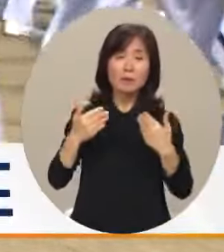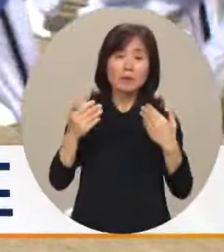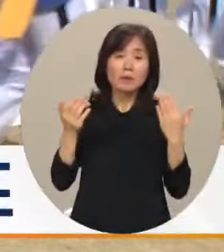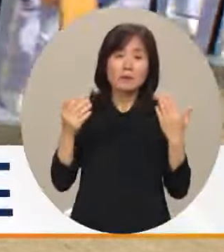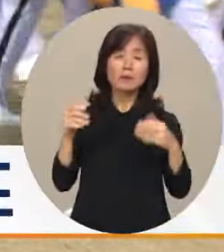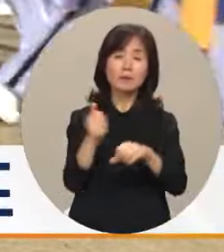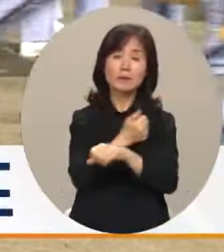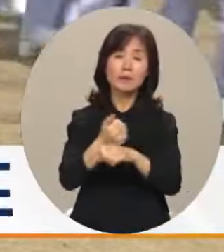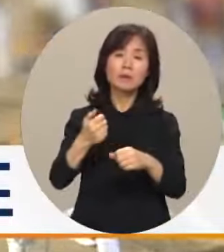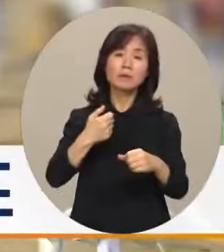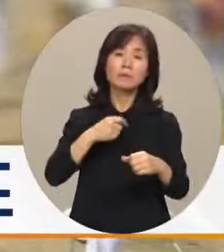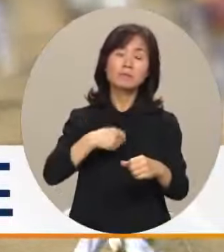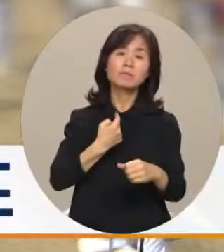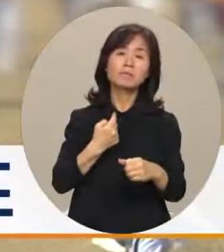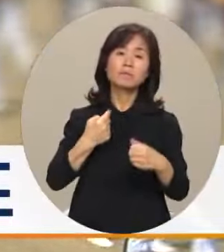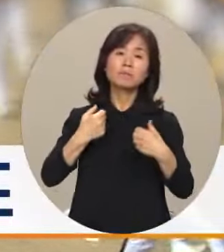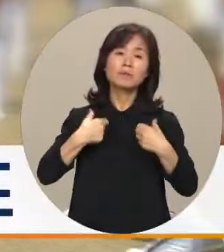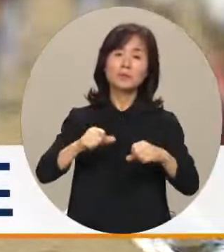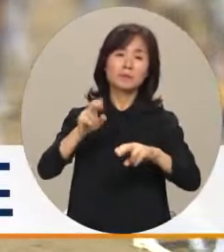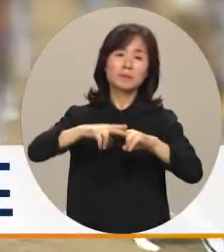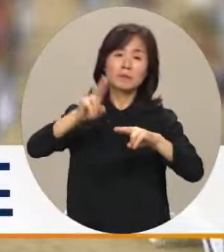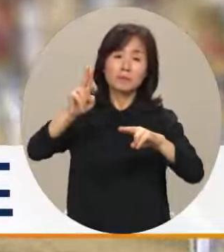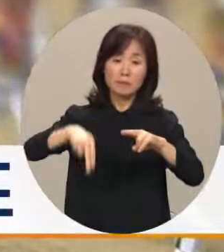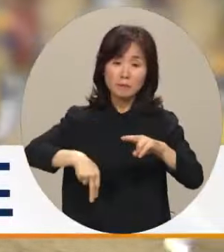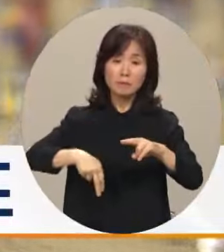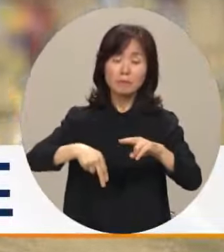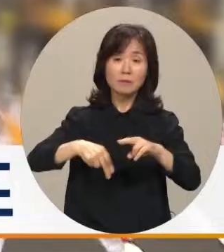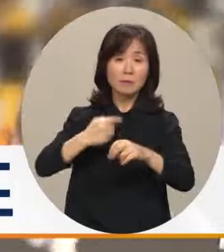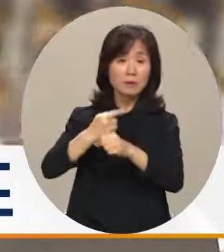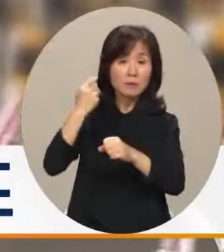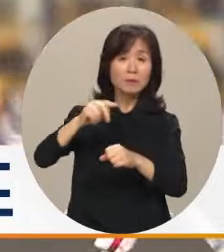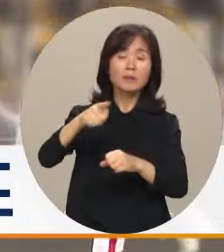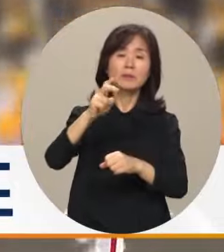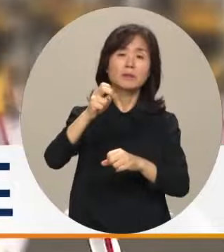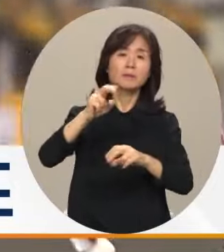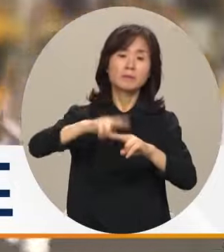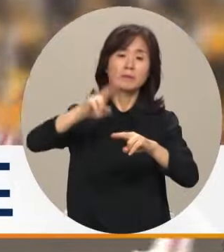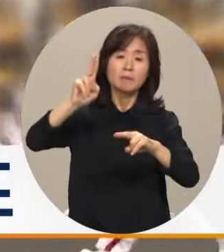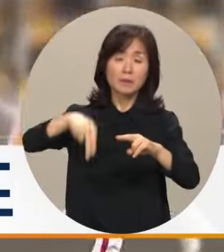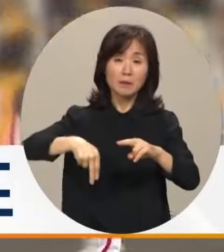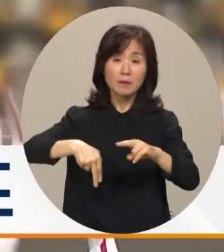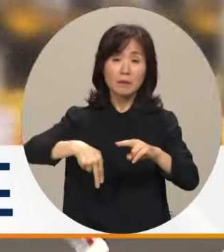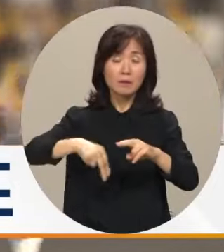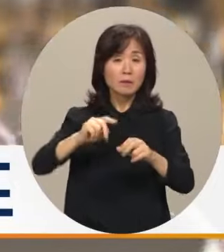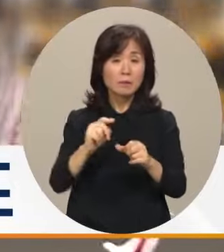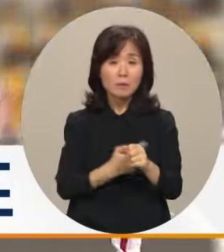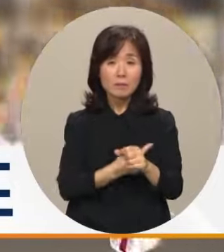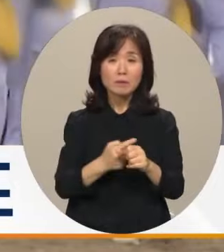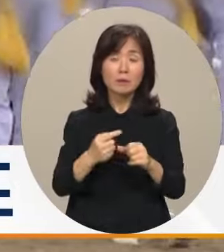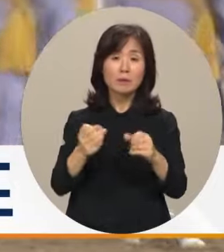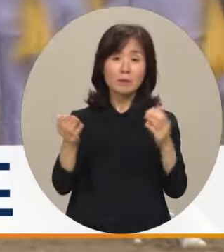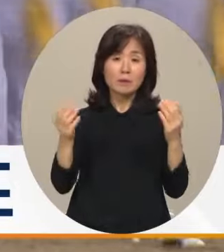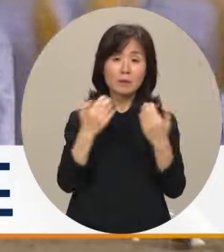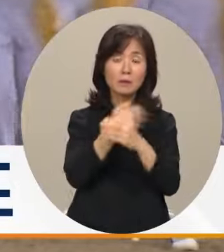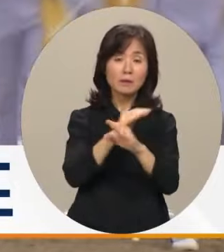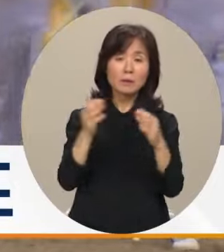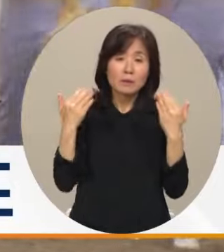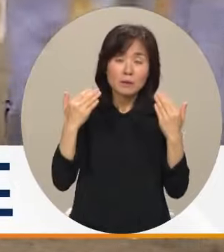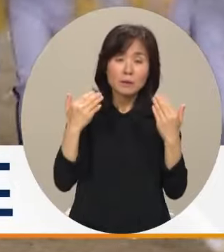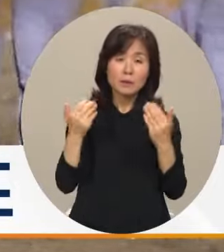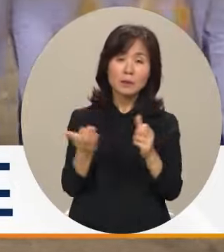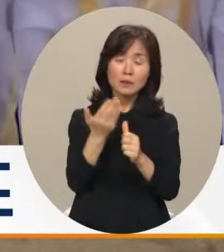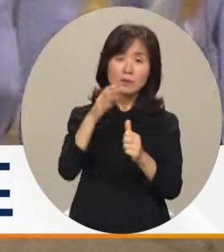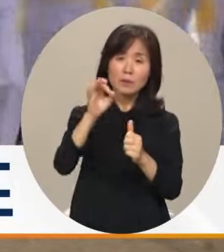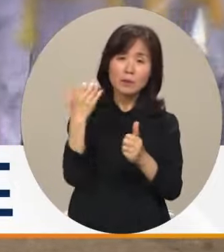지난해엔 120명이 자퇴한 것으로 확인됐습니다 이다른 학생들의 이탈해 세관 학교들은 양성 비용 환수